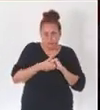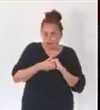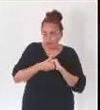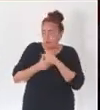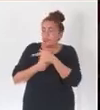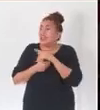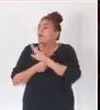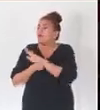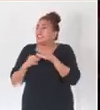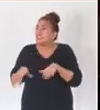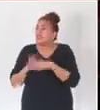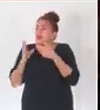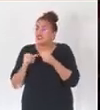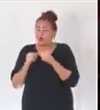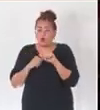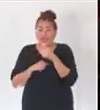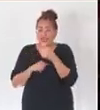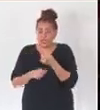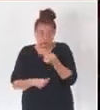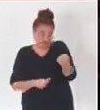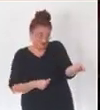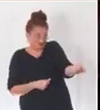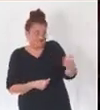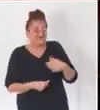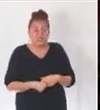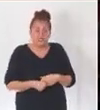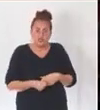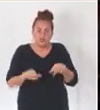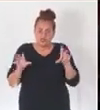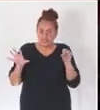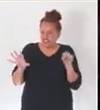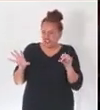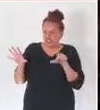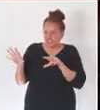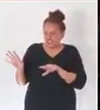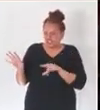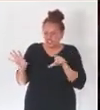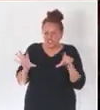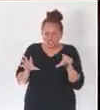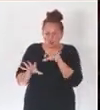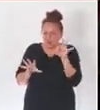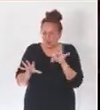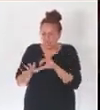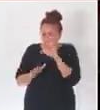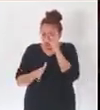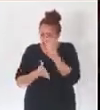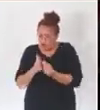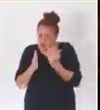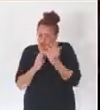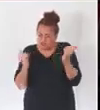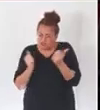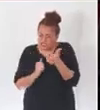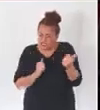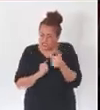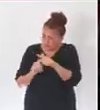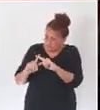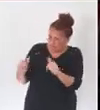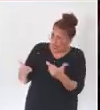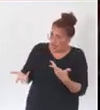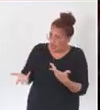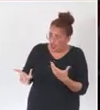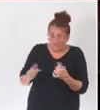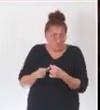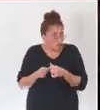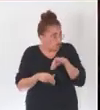partez, vous êtes à entre 80 et 87% absents entre le 22 et le 26 octobre à l'Assemblée nationale. C'est l'Assemblée nationale qui est là pour